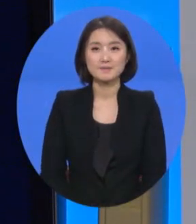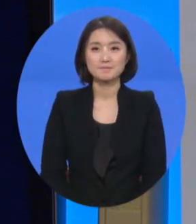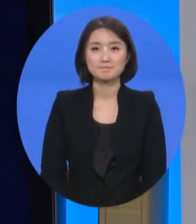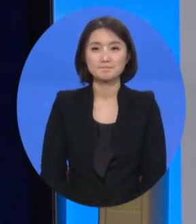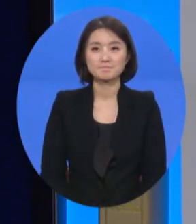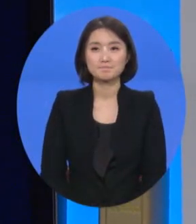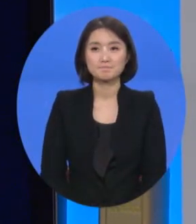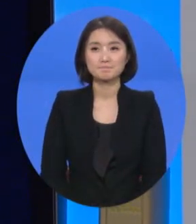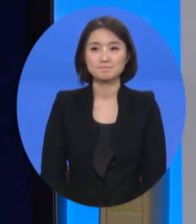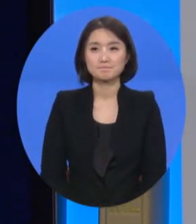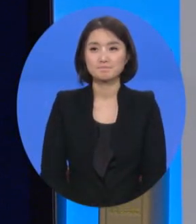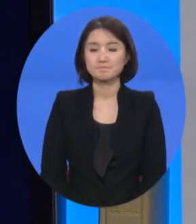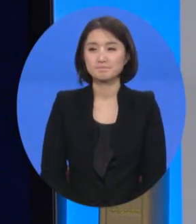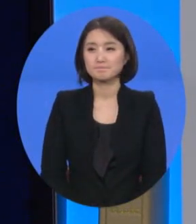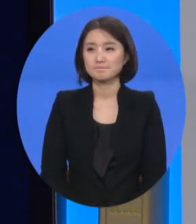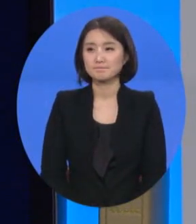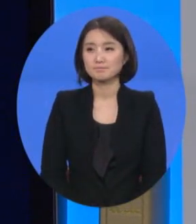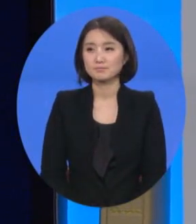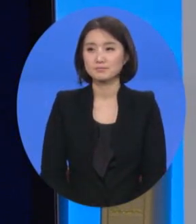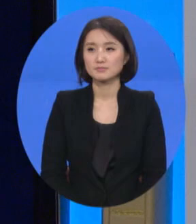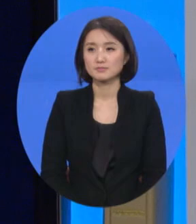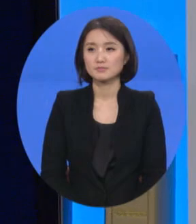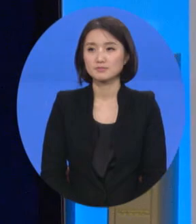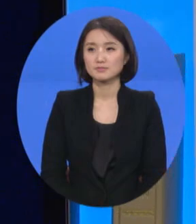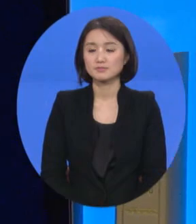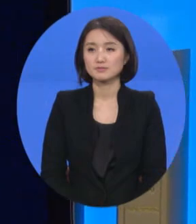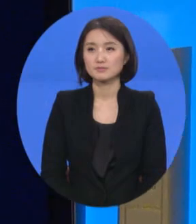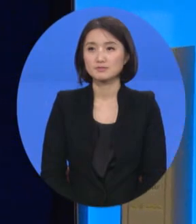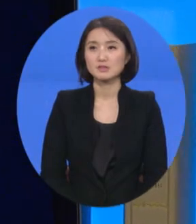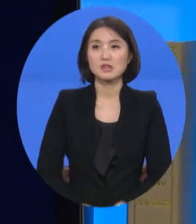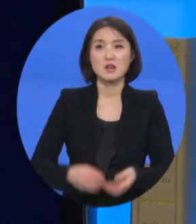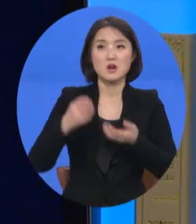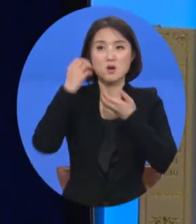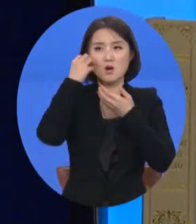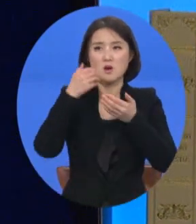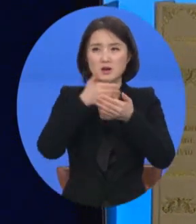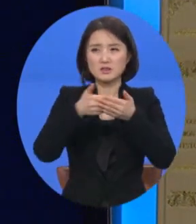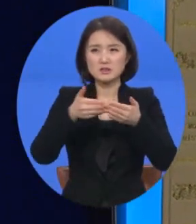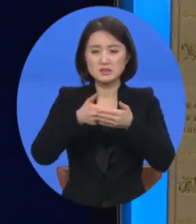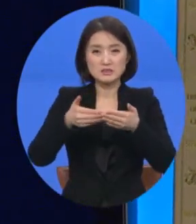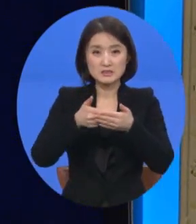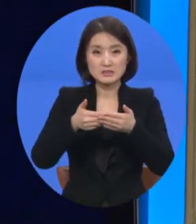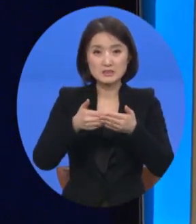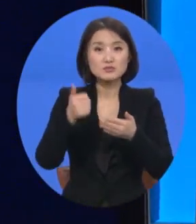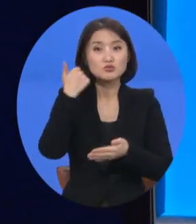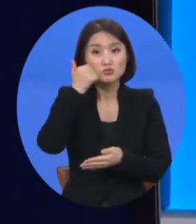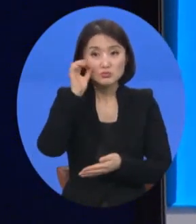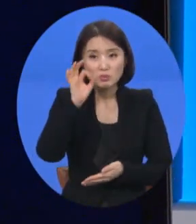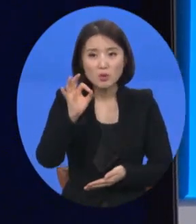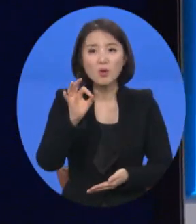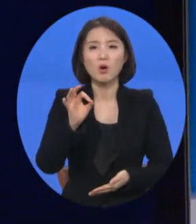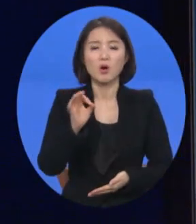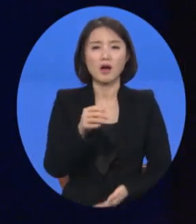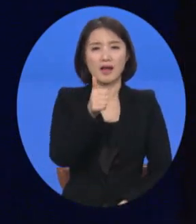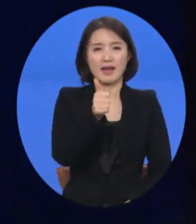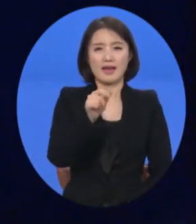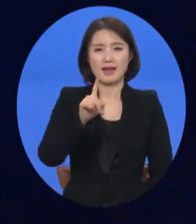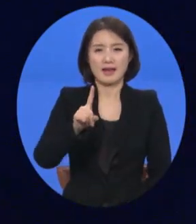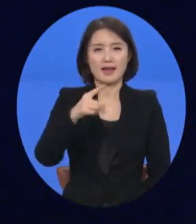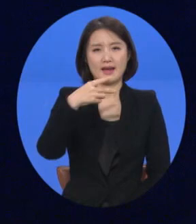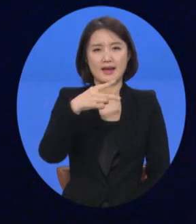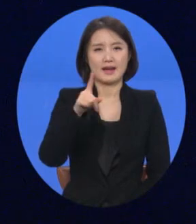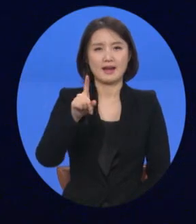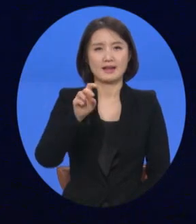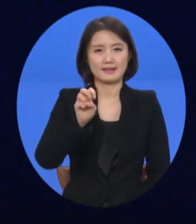익 그리고 원성이 그림을 그린 그 아래쪽에 보니까 조선 하다니 그렸다 이렇게 이야기가 나왔습니다 굳이 그림을 그린